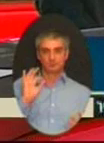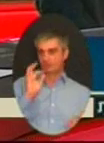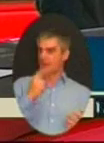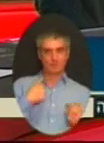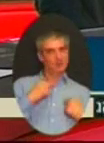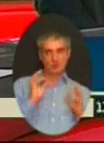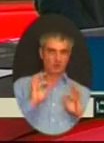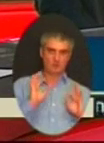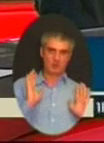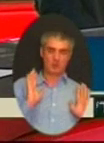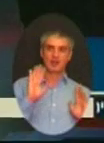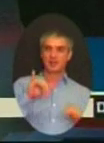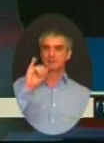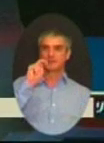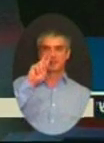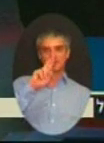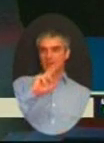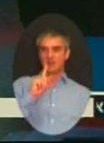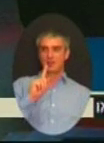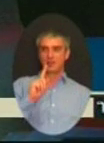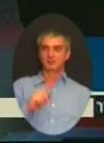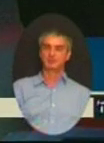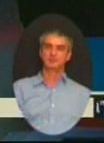אני לא, וגם יניר לא.